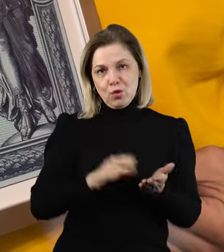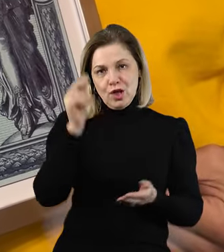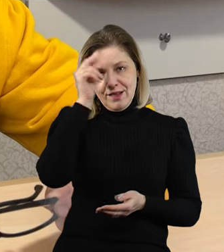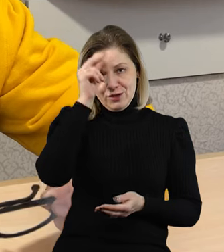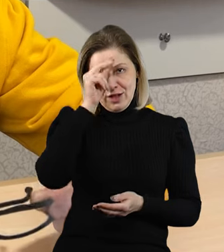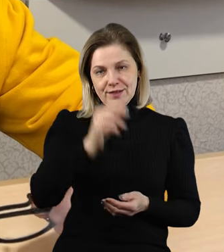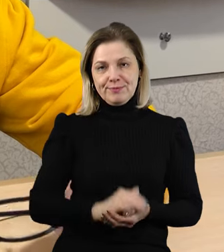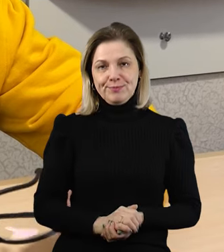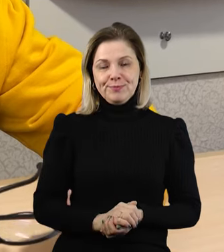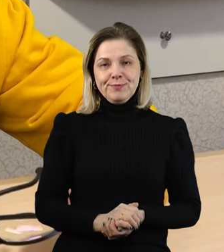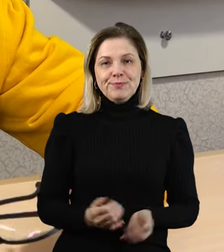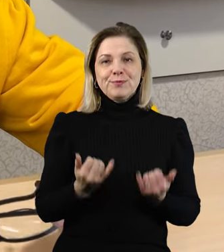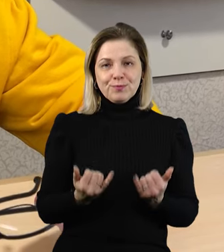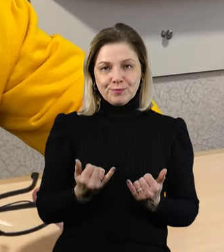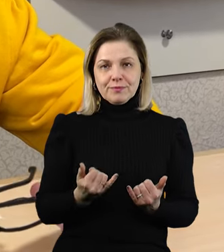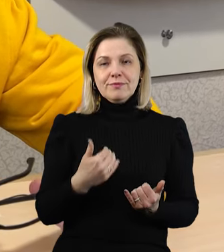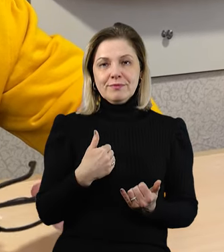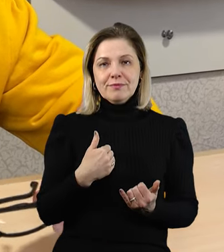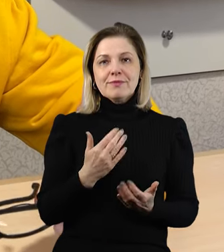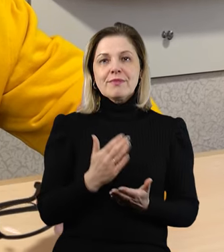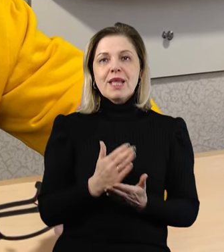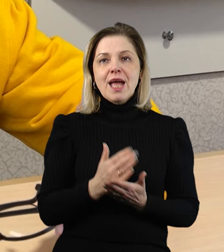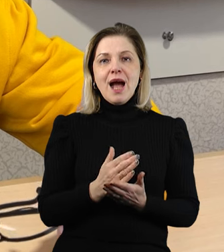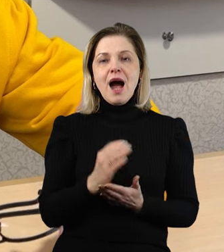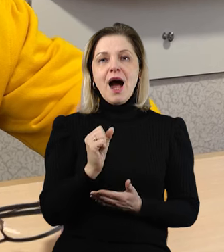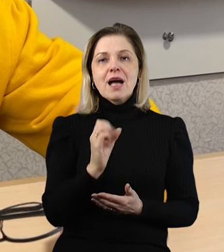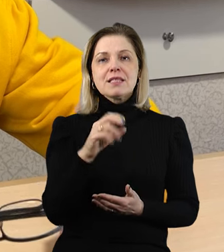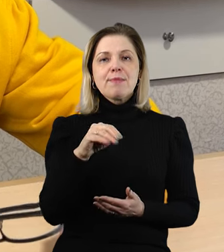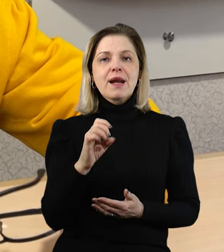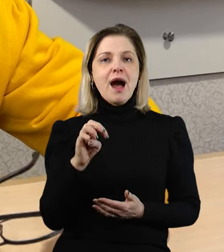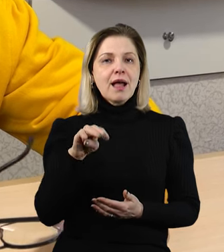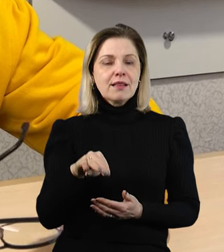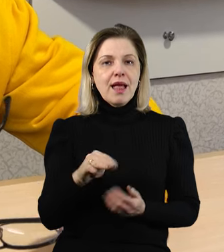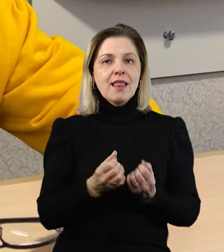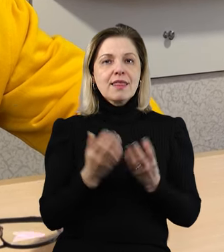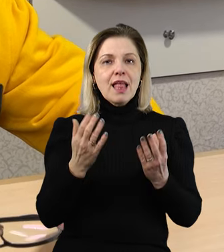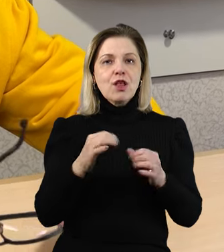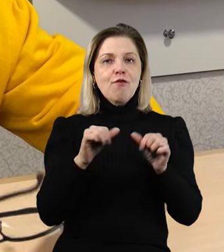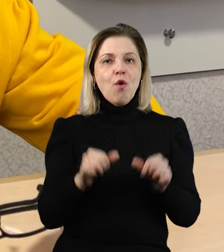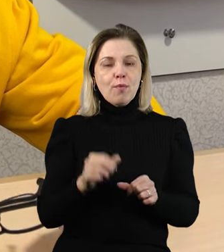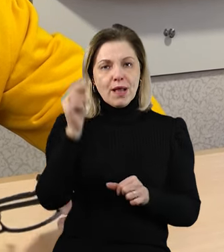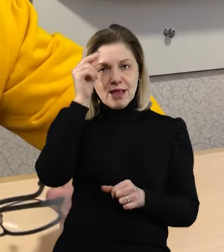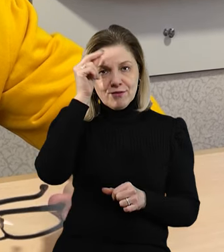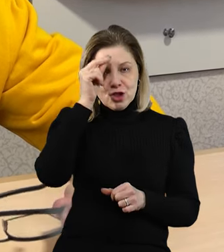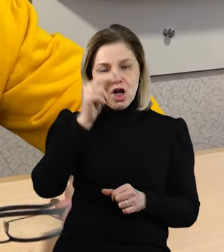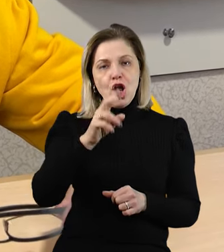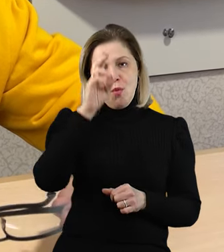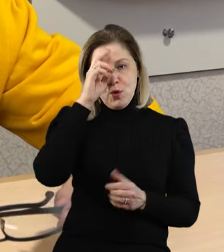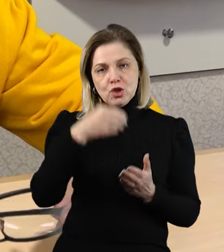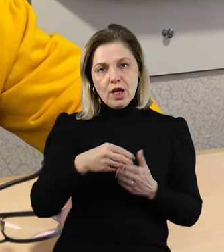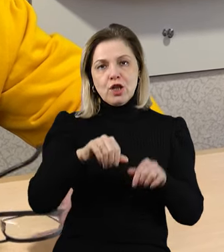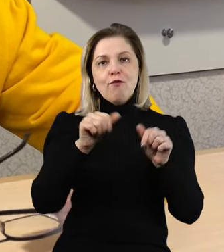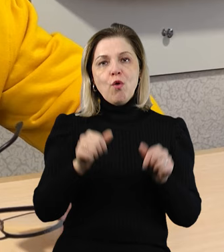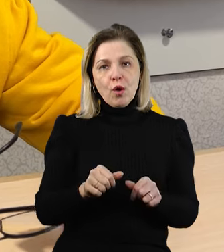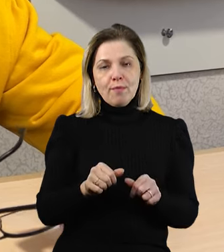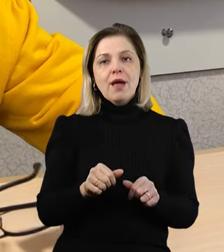навчатися. На сьогоднішній день я є аспірантом денної форми навчання, бюджетної форми